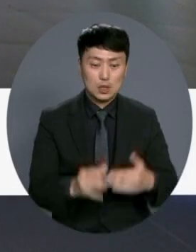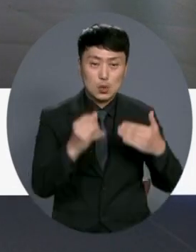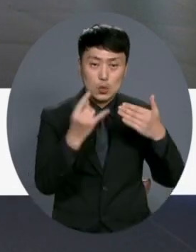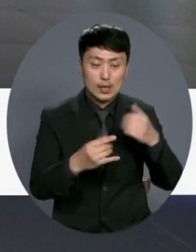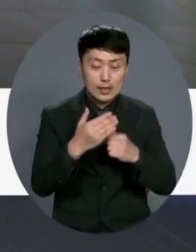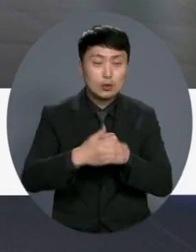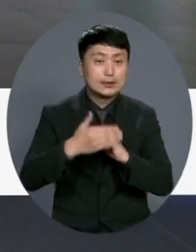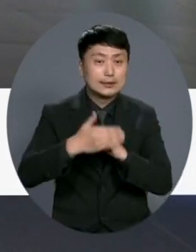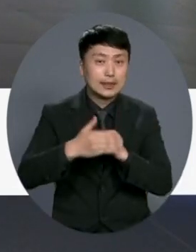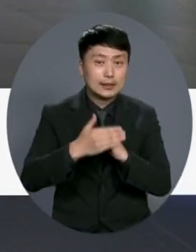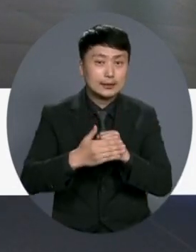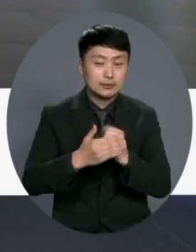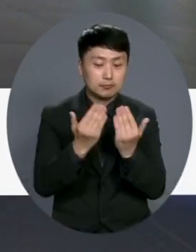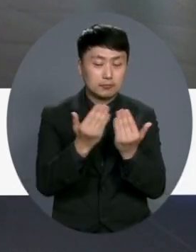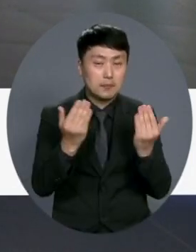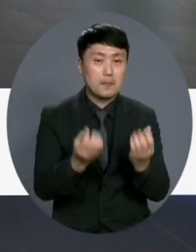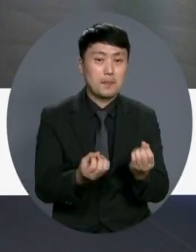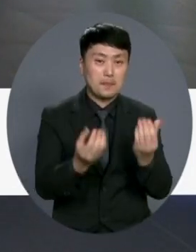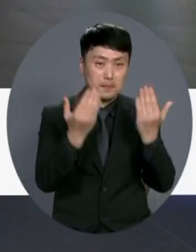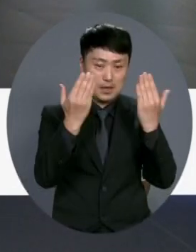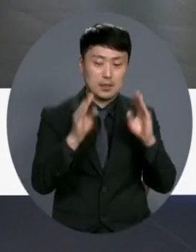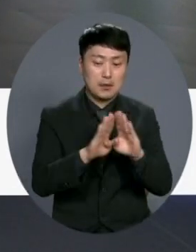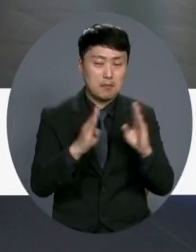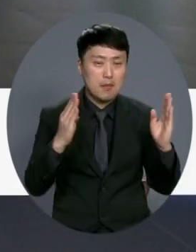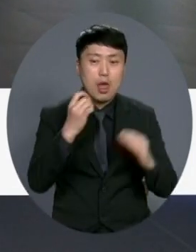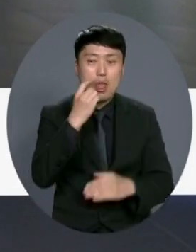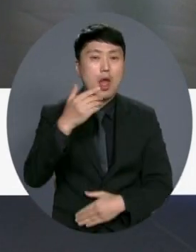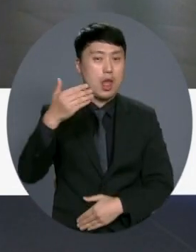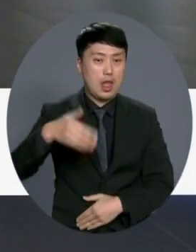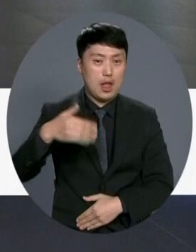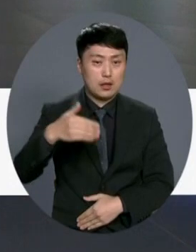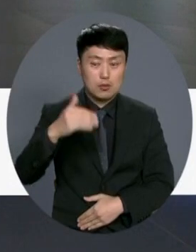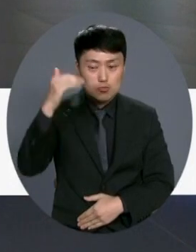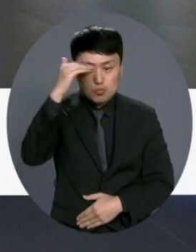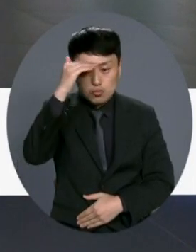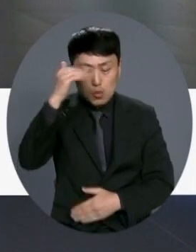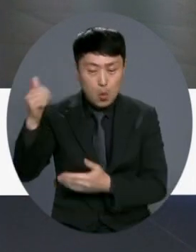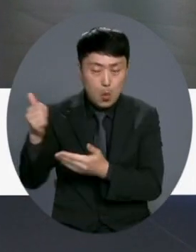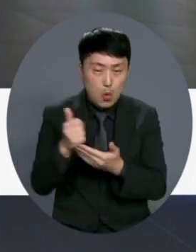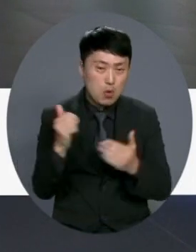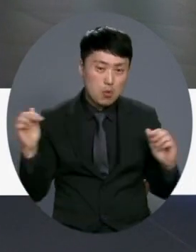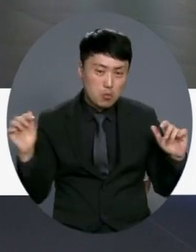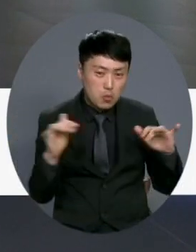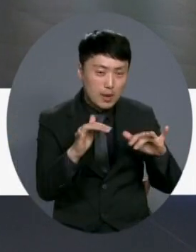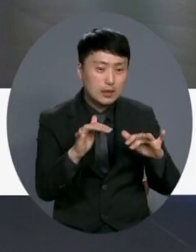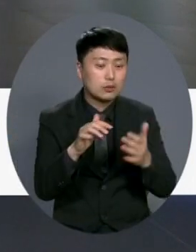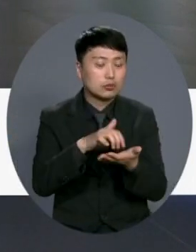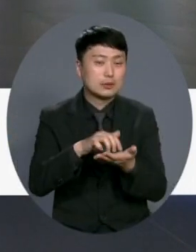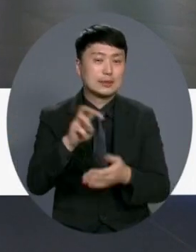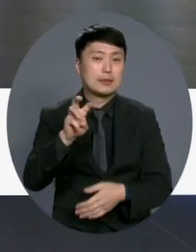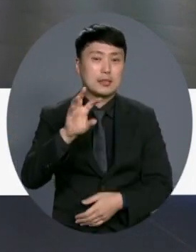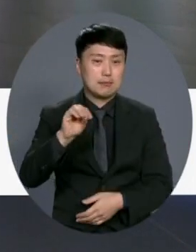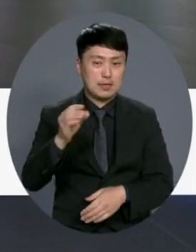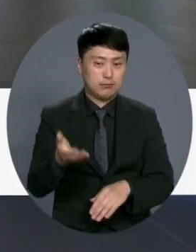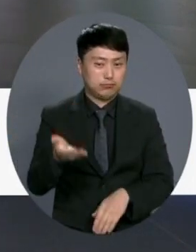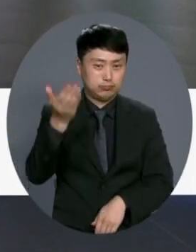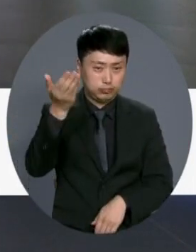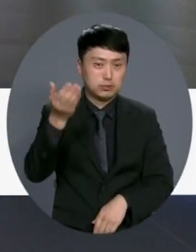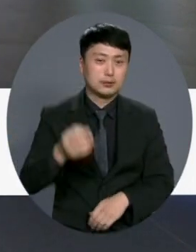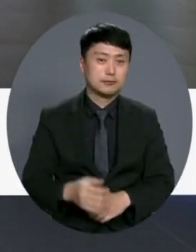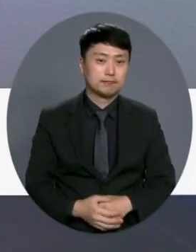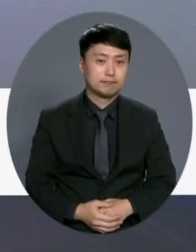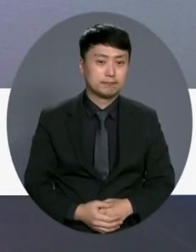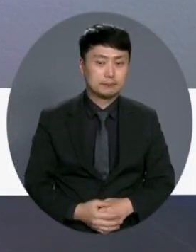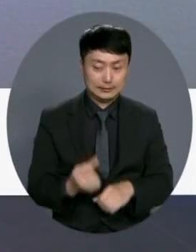제9회 대구 사진 비엔날레가 개막한 지 한 달이 채 안 된 시점에 관람객이 30만 명을 넘었습니다. 이